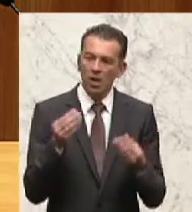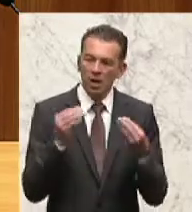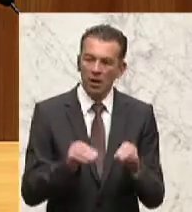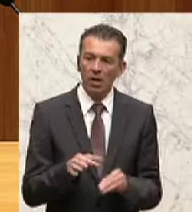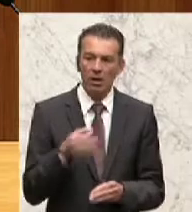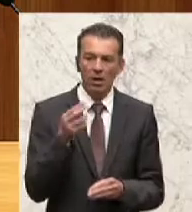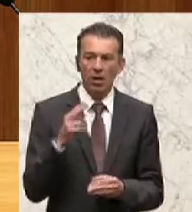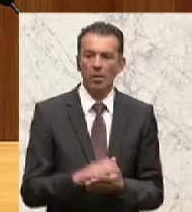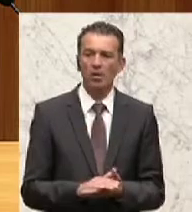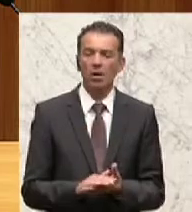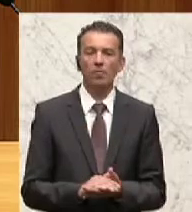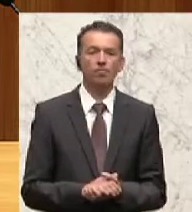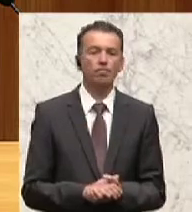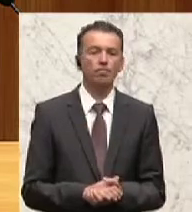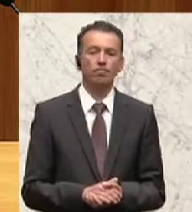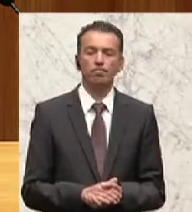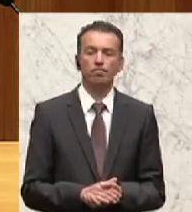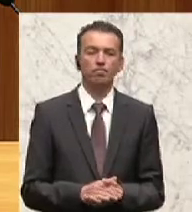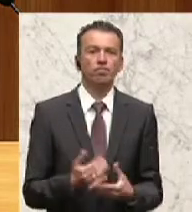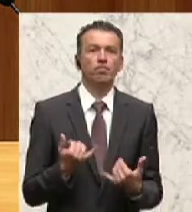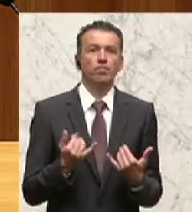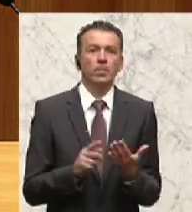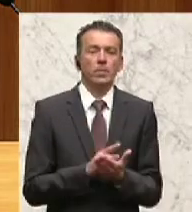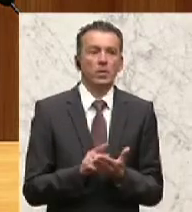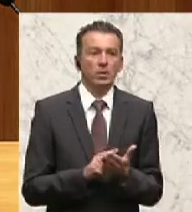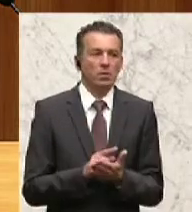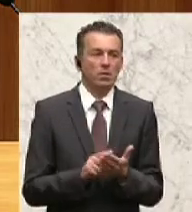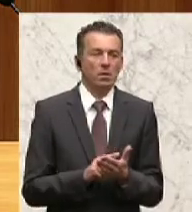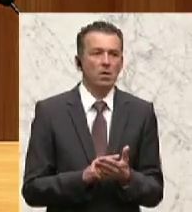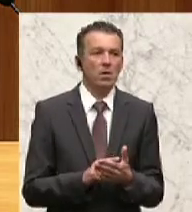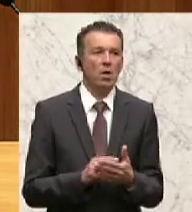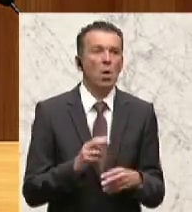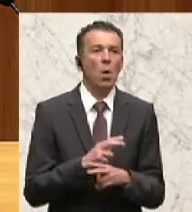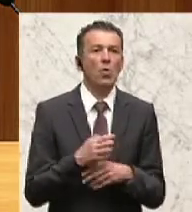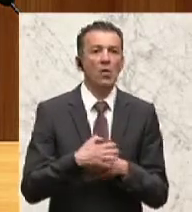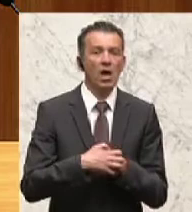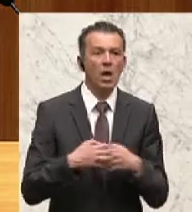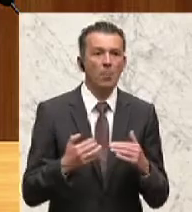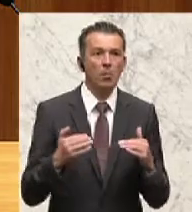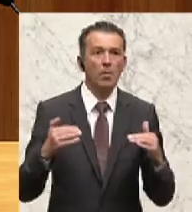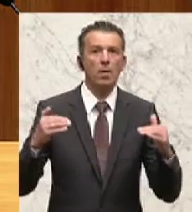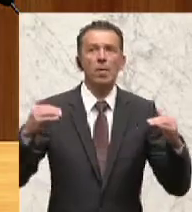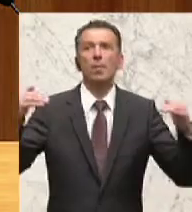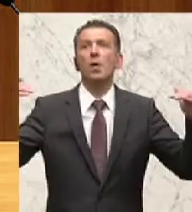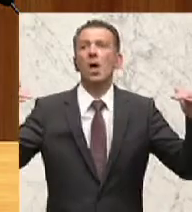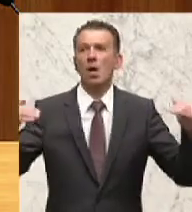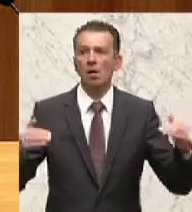einer Zeit, wo es einen massiven Anstieg der Armut in Österreich gibt, wo wir in